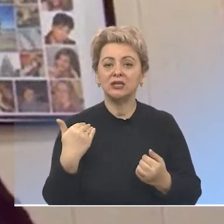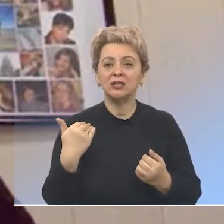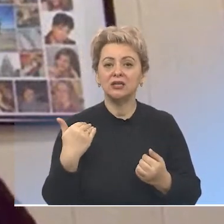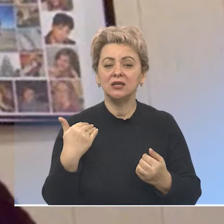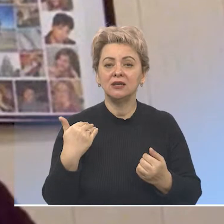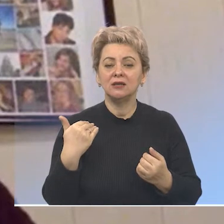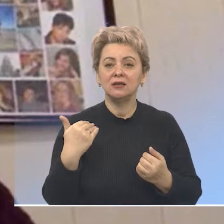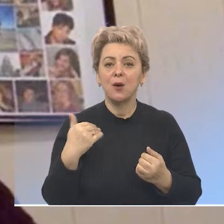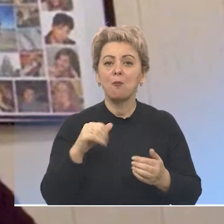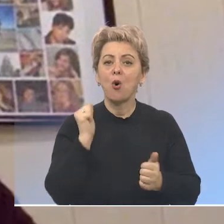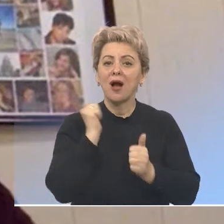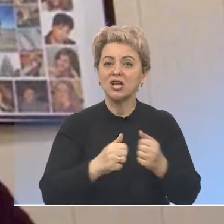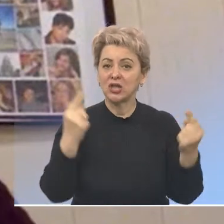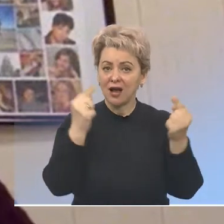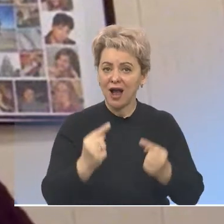они